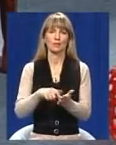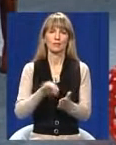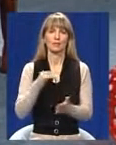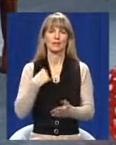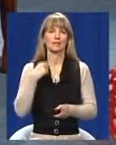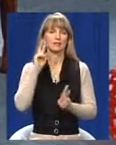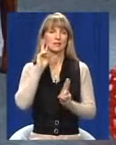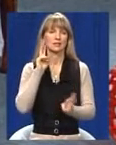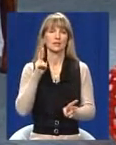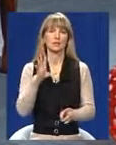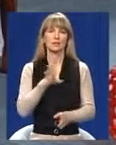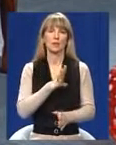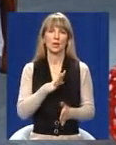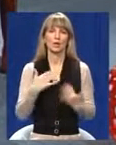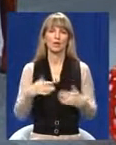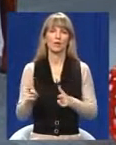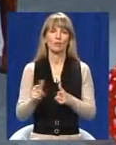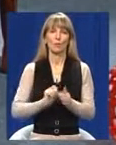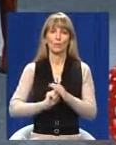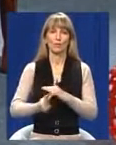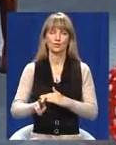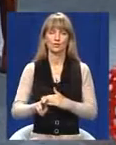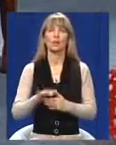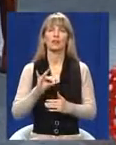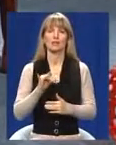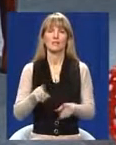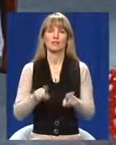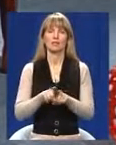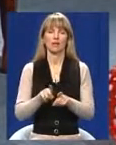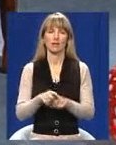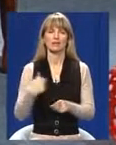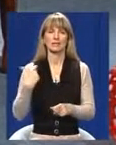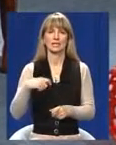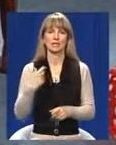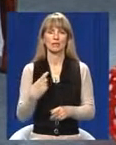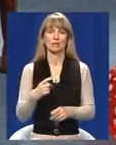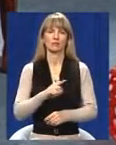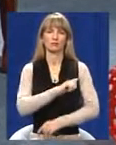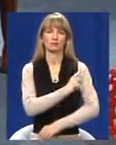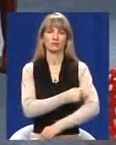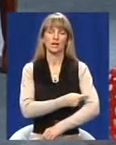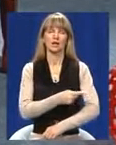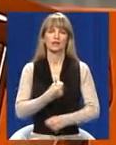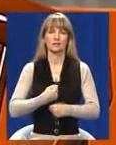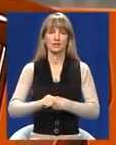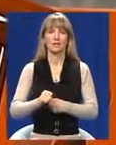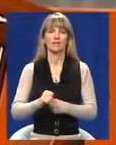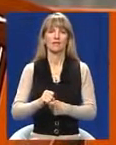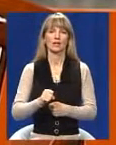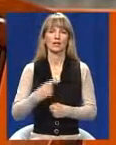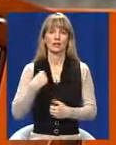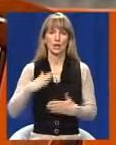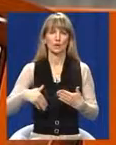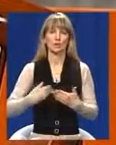знаю, була вже готова втекти звідти, але все одно пересилила собі теж, ну, зуби треба лікувати. Та я й досі боюся,